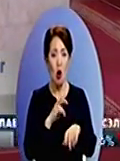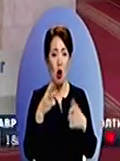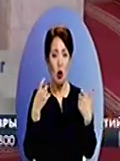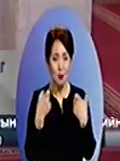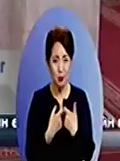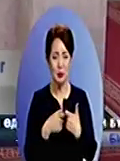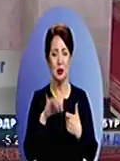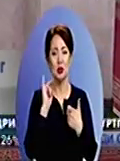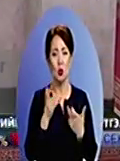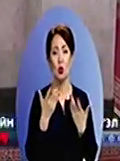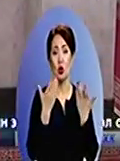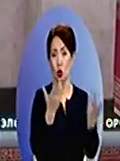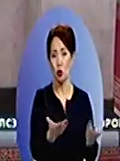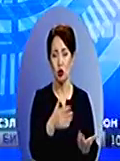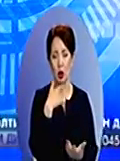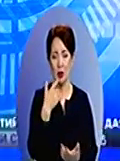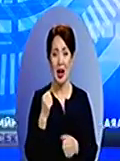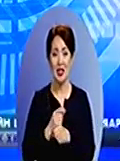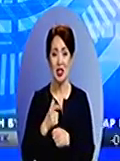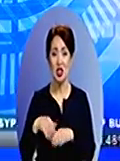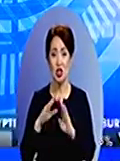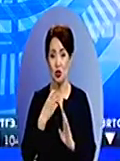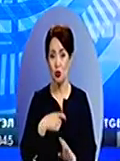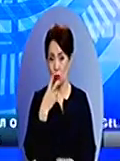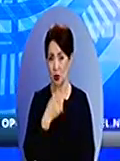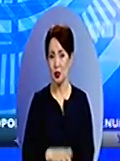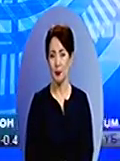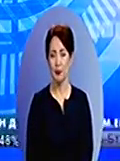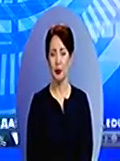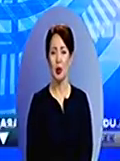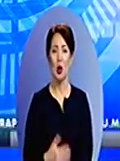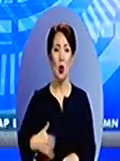хэсгийн гишүүд үзэж байна. Улс орны эдийн засаг төсөлт бий болсон